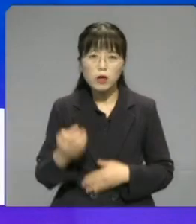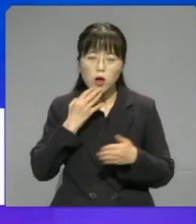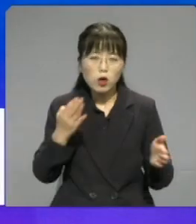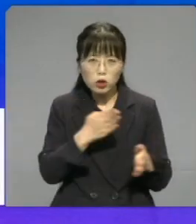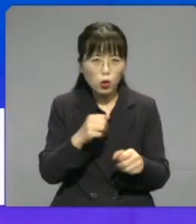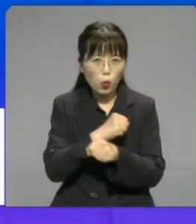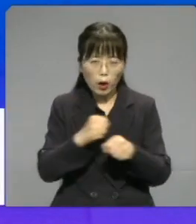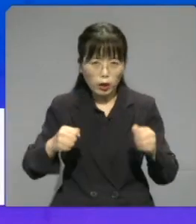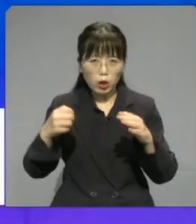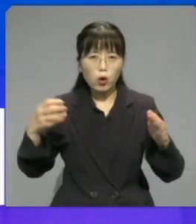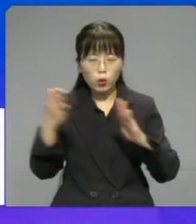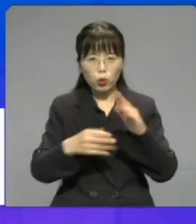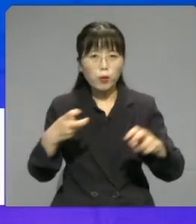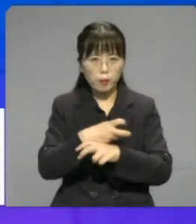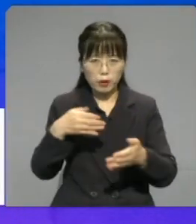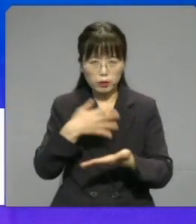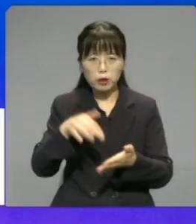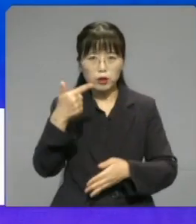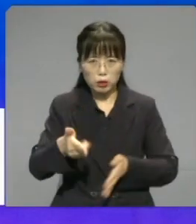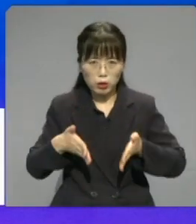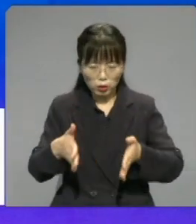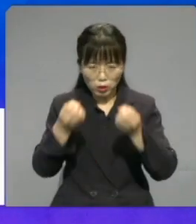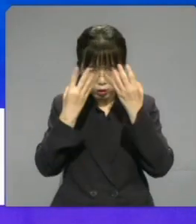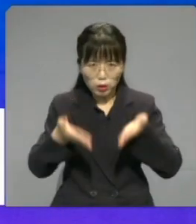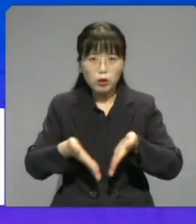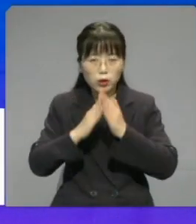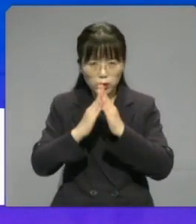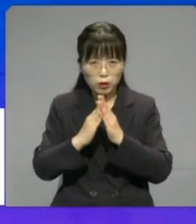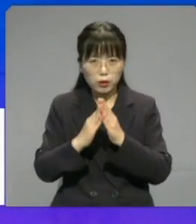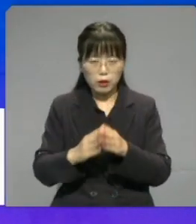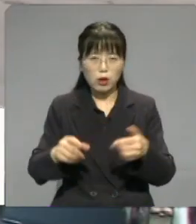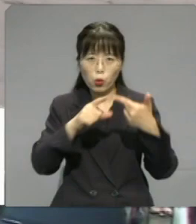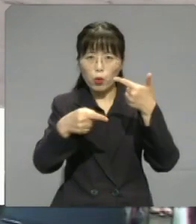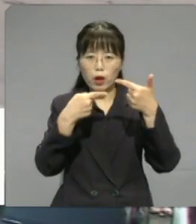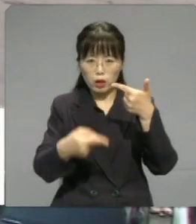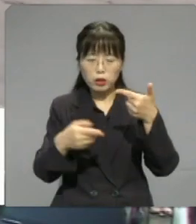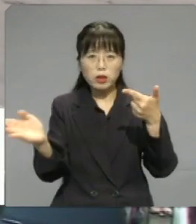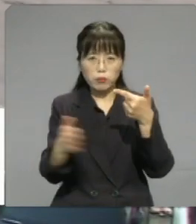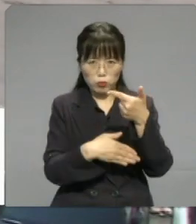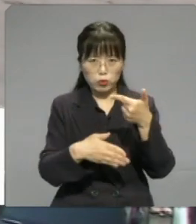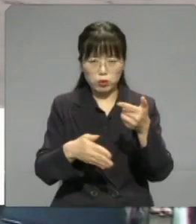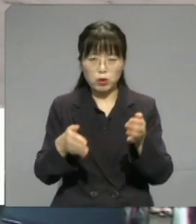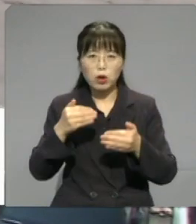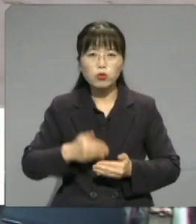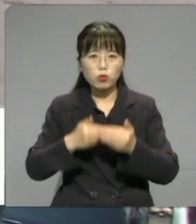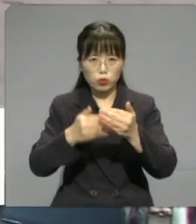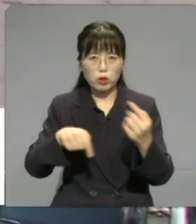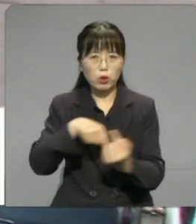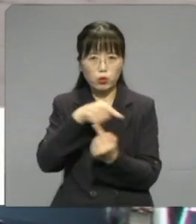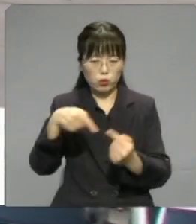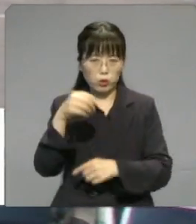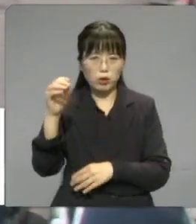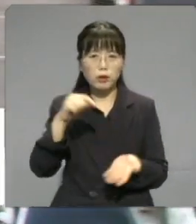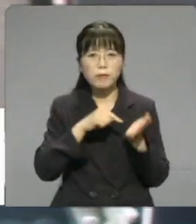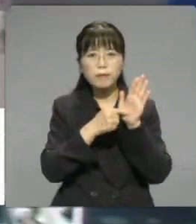경기도는 광역 공공버스 6개 노선을 신설하거나 전환해 다음 달 1일부터 순차적으로 운행한다고